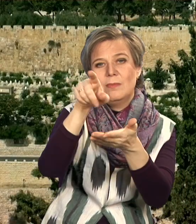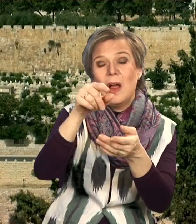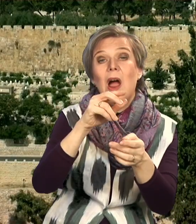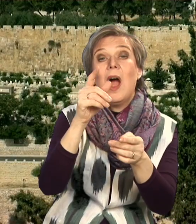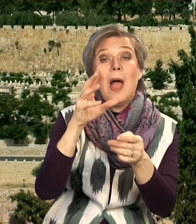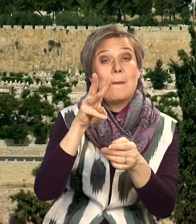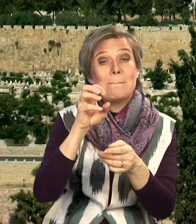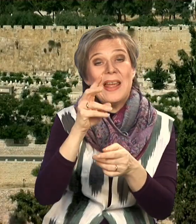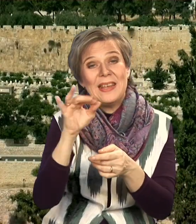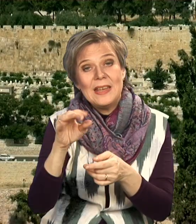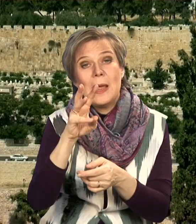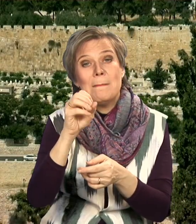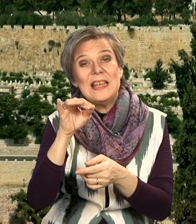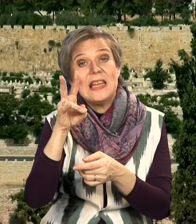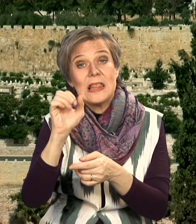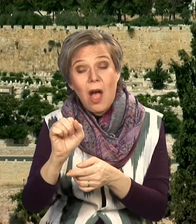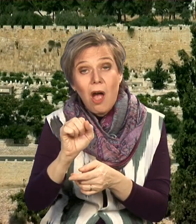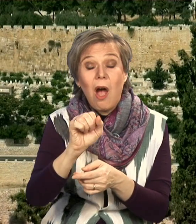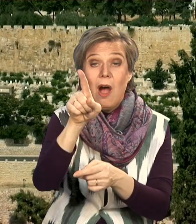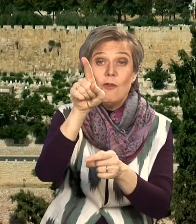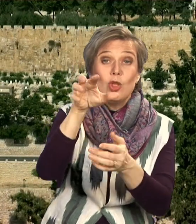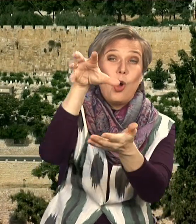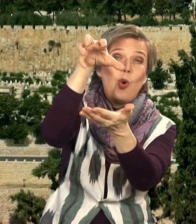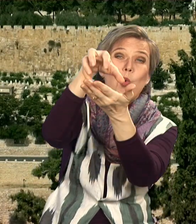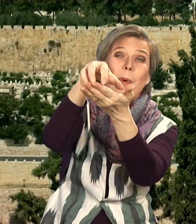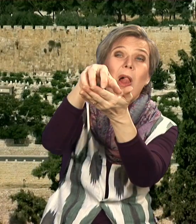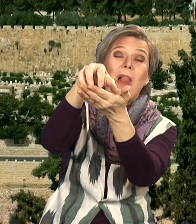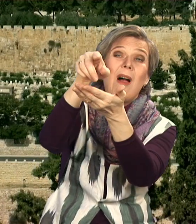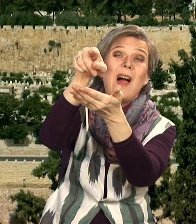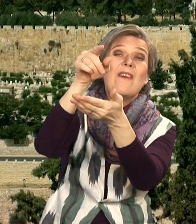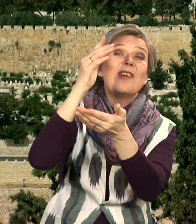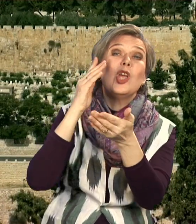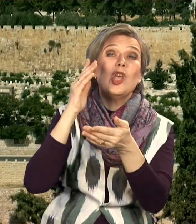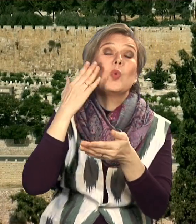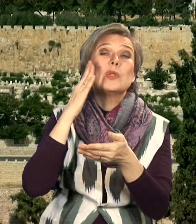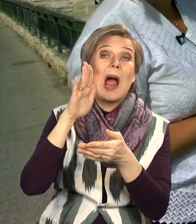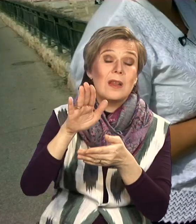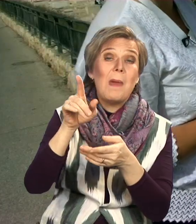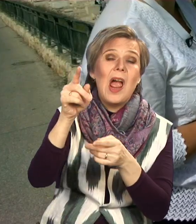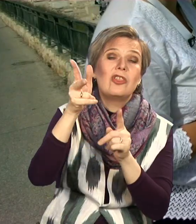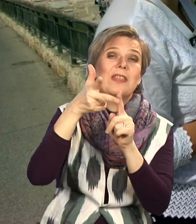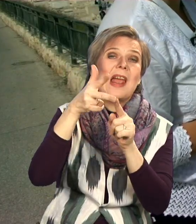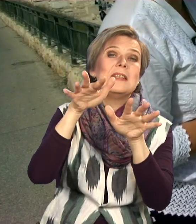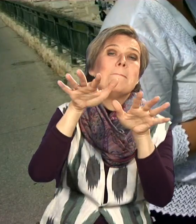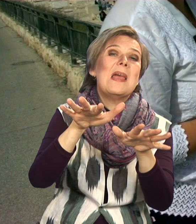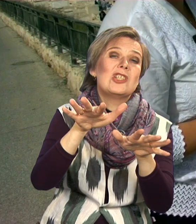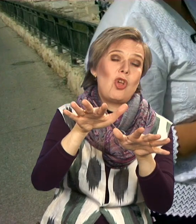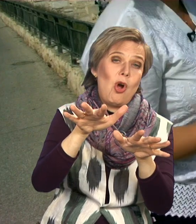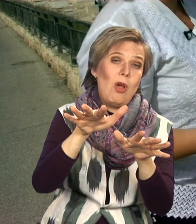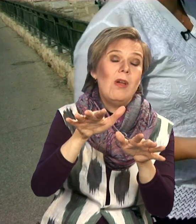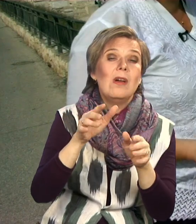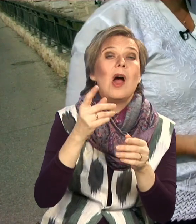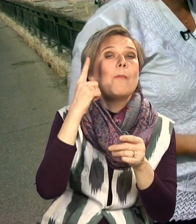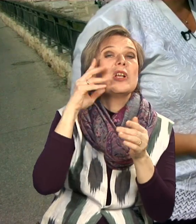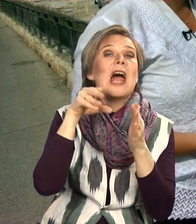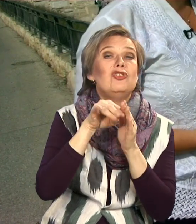После Мекки и Медины, вот это вот купол скалы в Иерусалиме на Храмовой горе, это третье по значению место. И